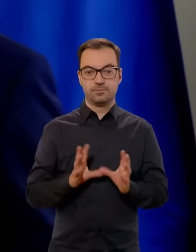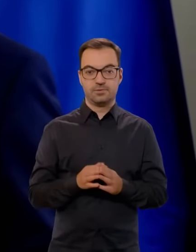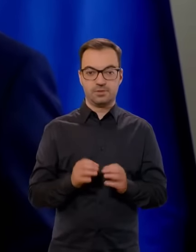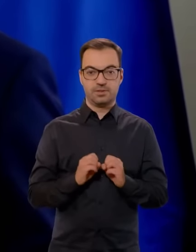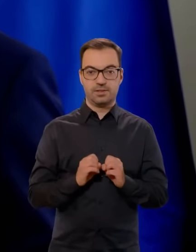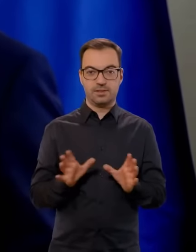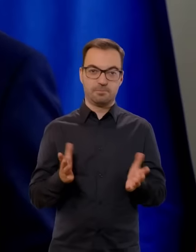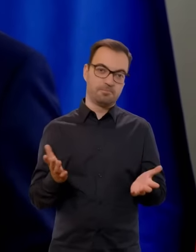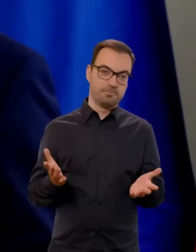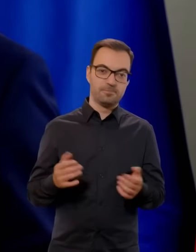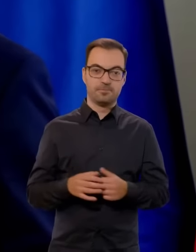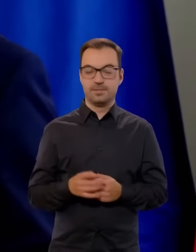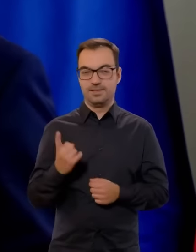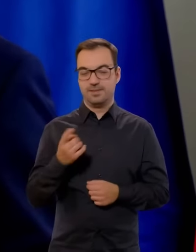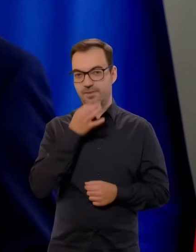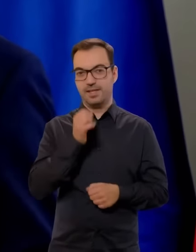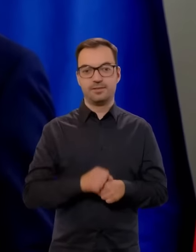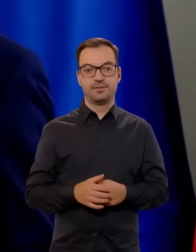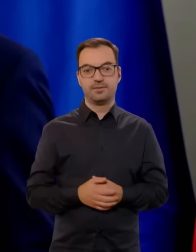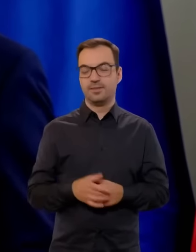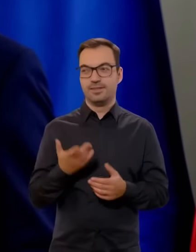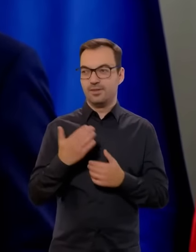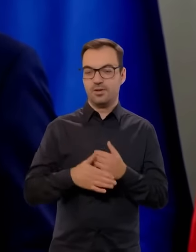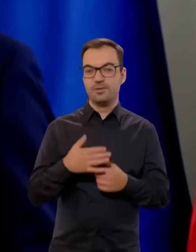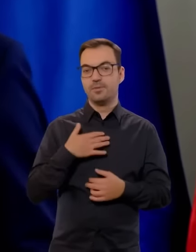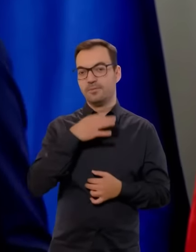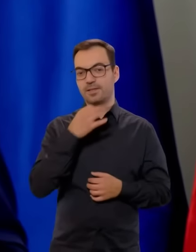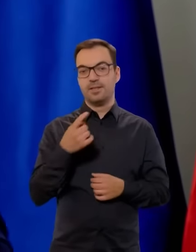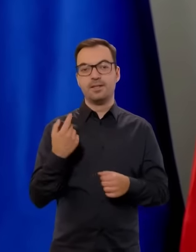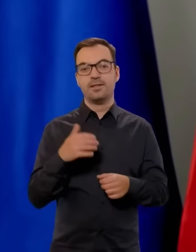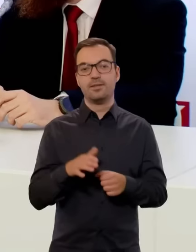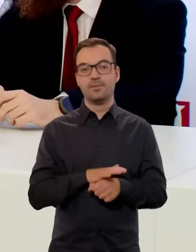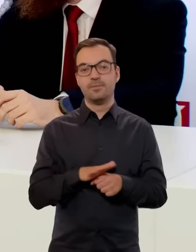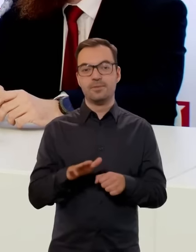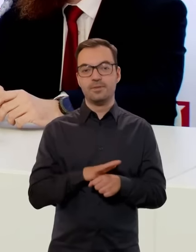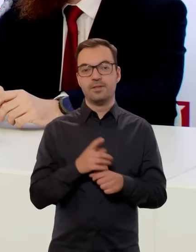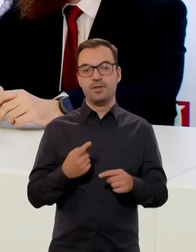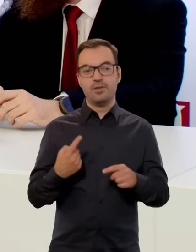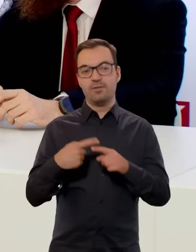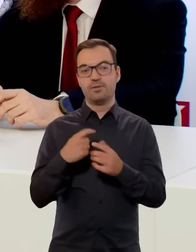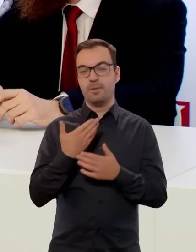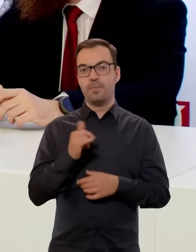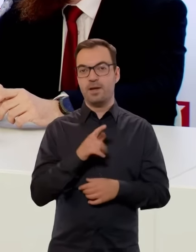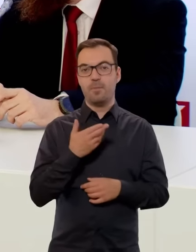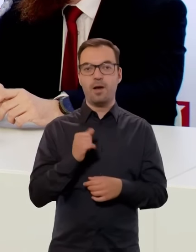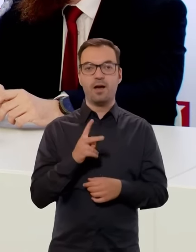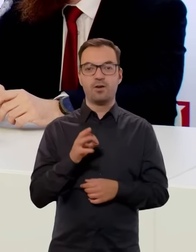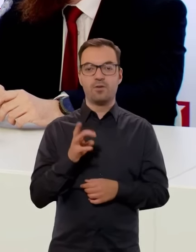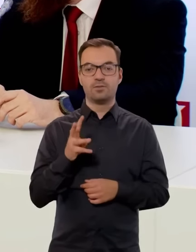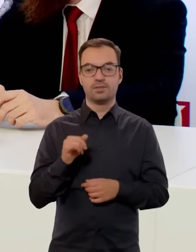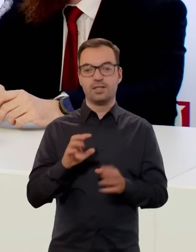Wszystko się wydaje być jasne. Nie, jednak nie. Jednak nie do końca. Ja chciałem dopytać o trochę poboczną kwestię. Michał Makowski, Radio